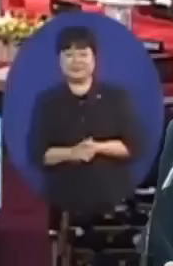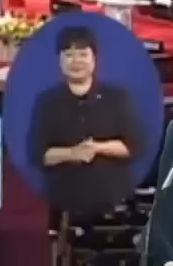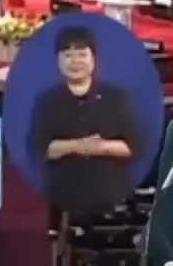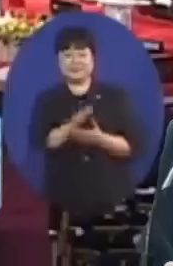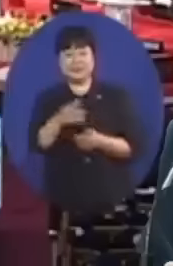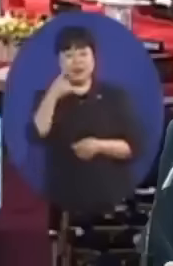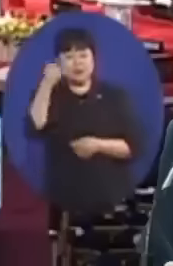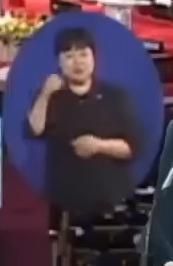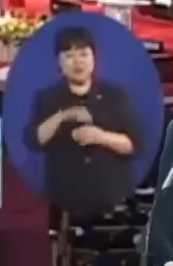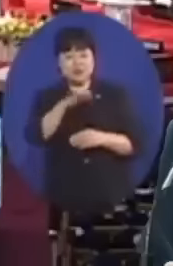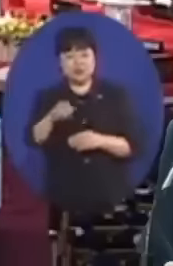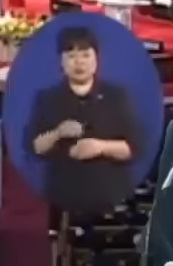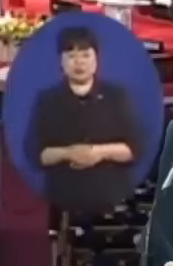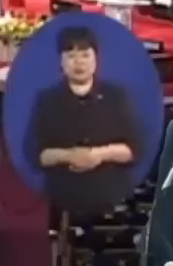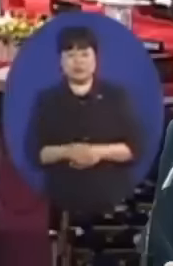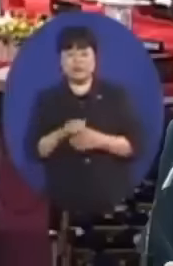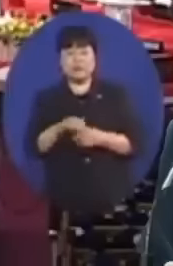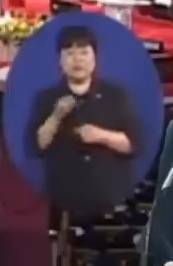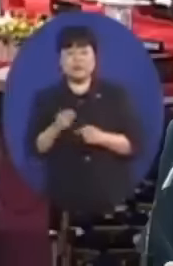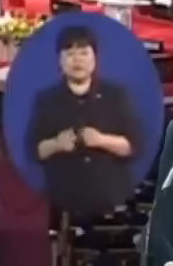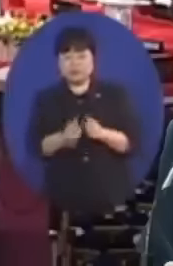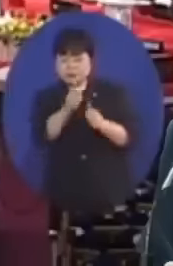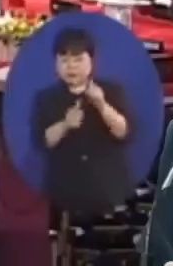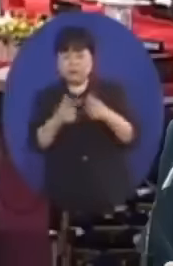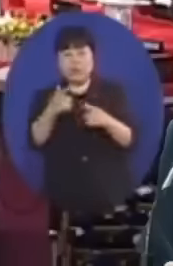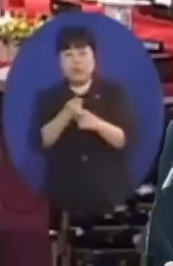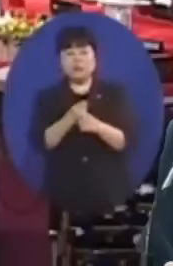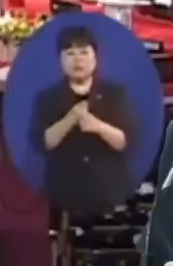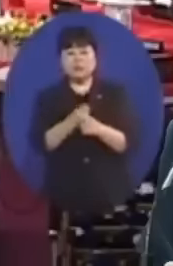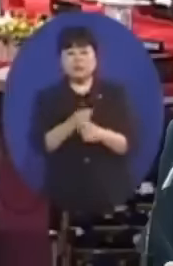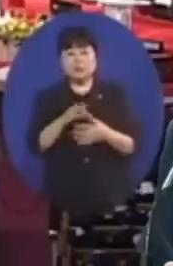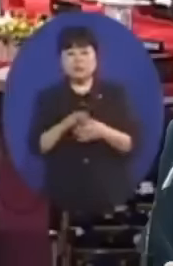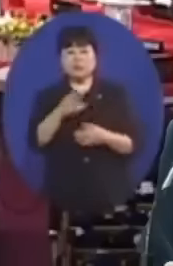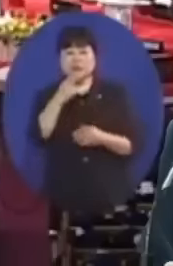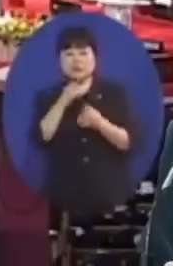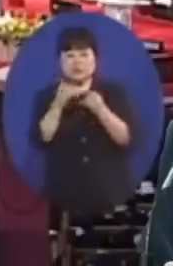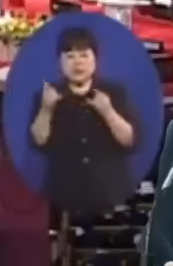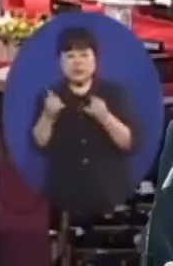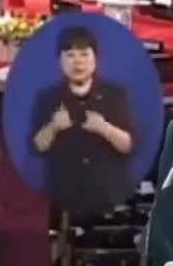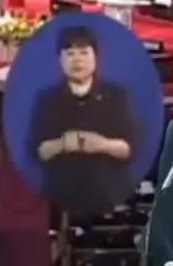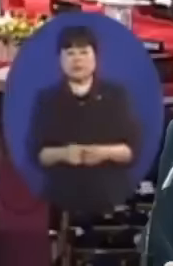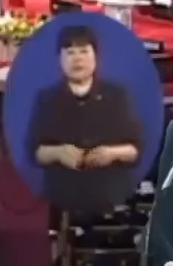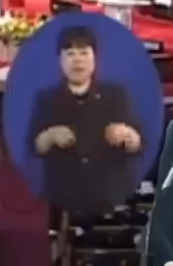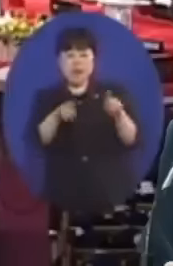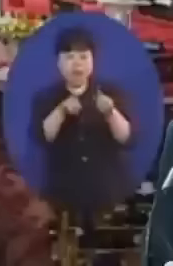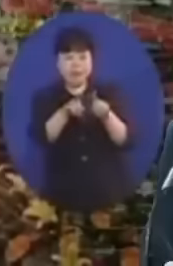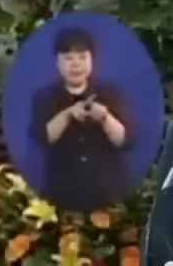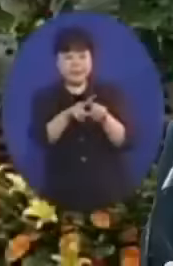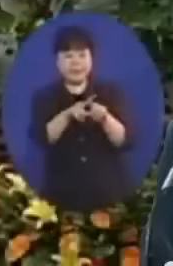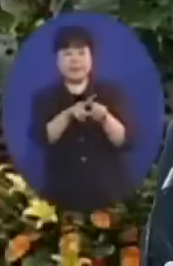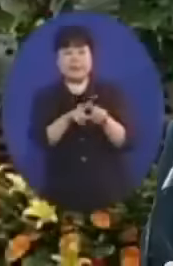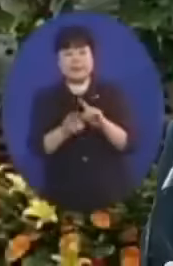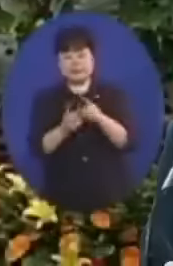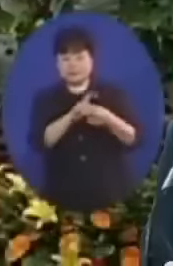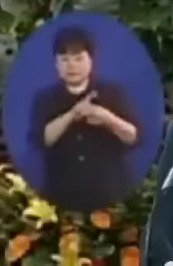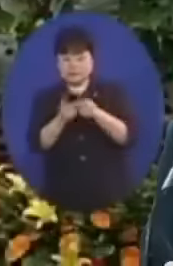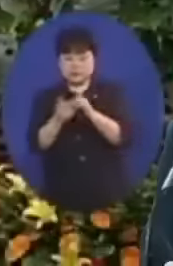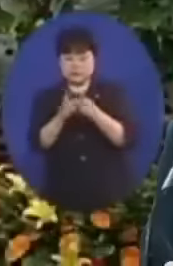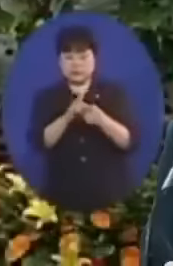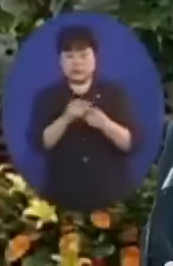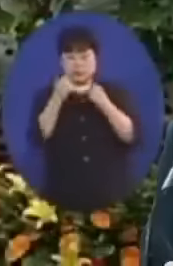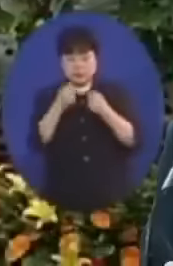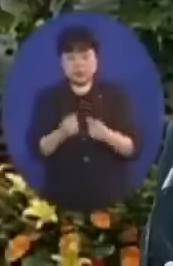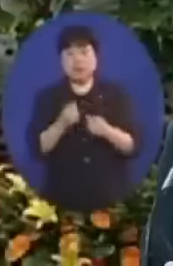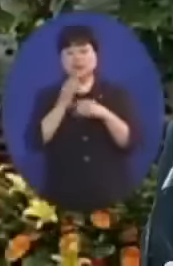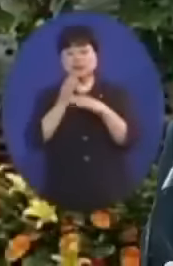우리는 부모, 이웃, 동역자, 경쟁자, 원수, 무관심한 자 등과 어깨를 부딪히면서